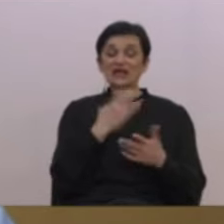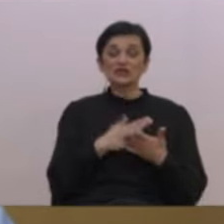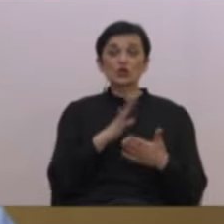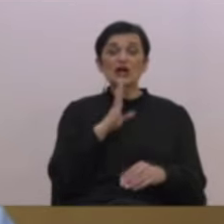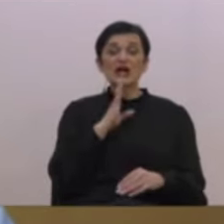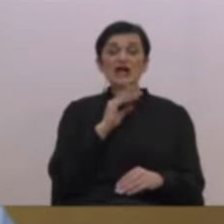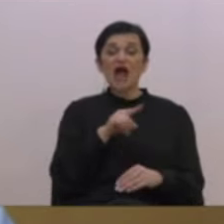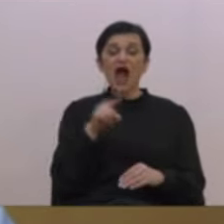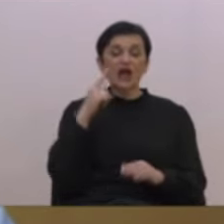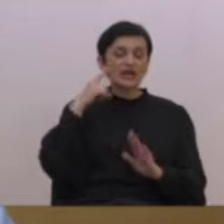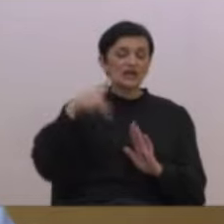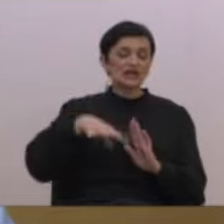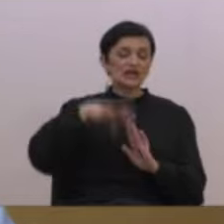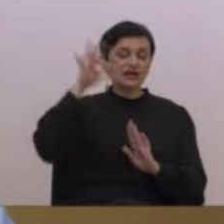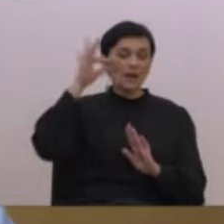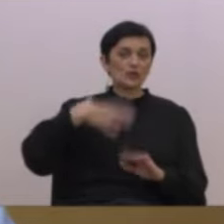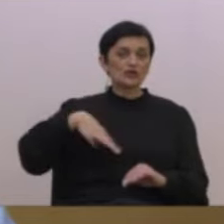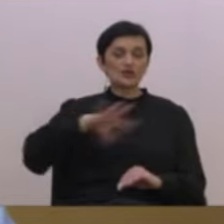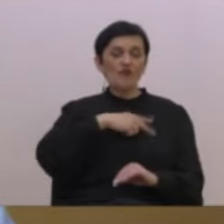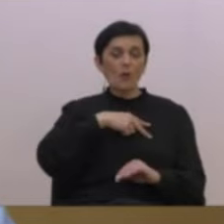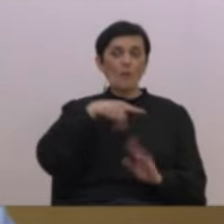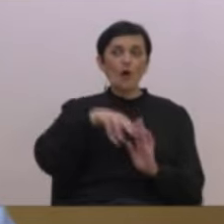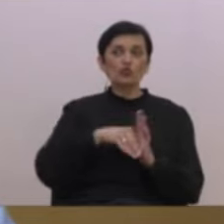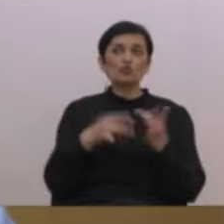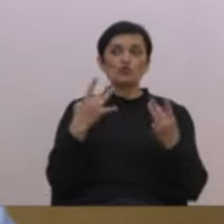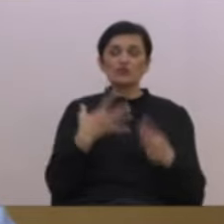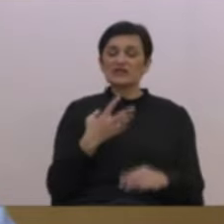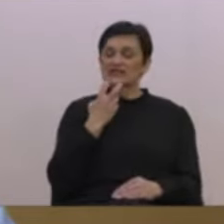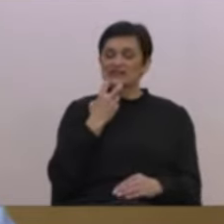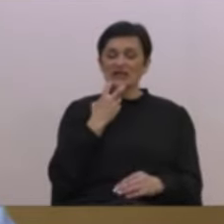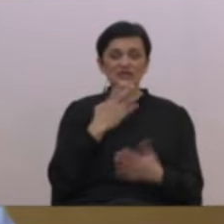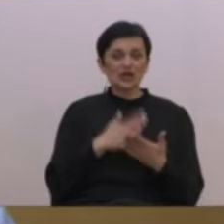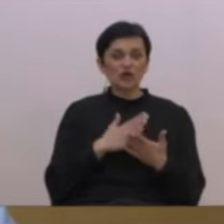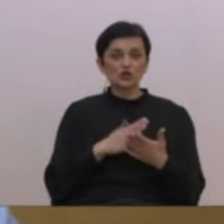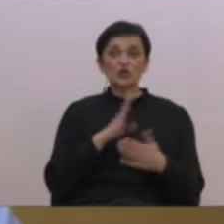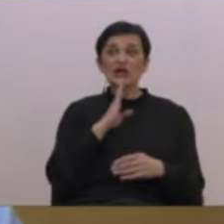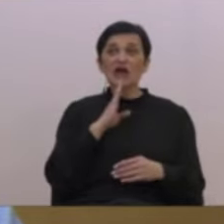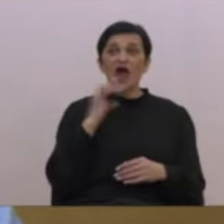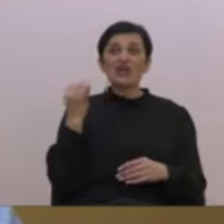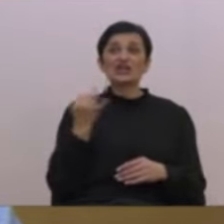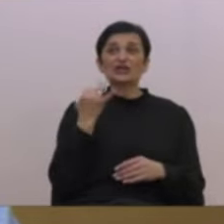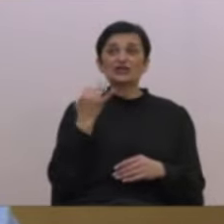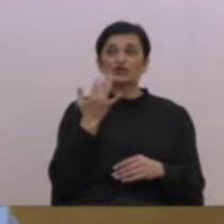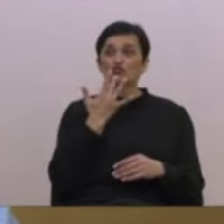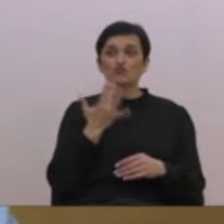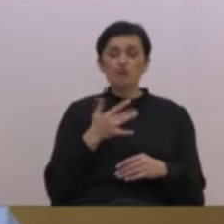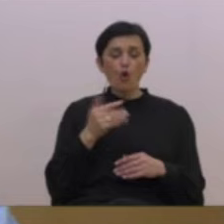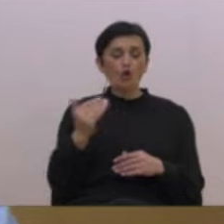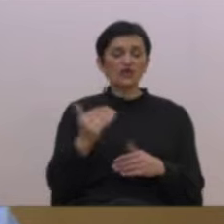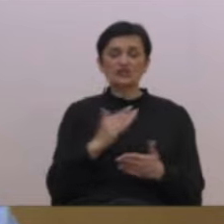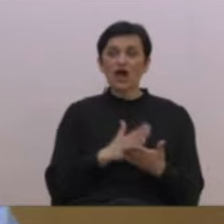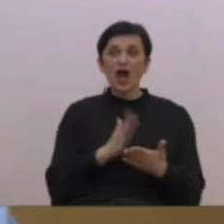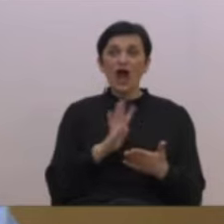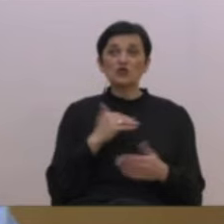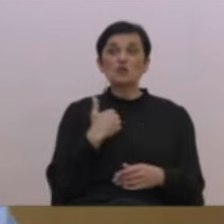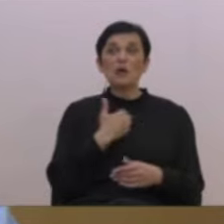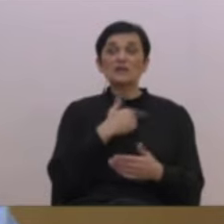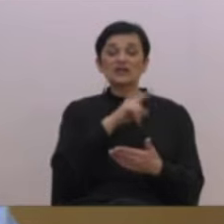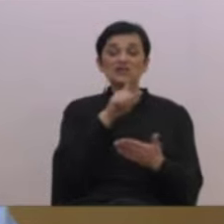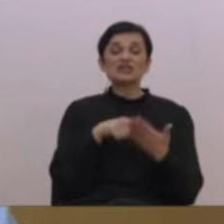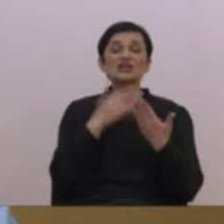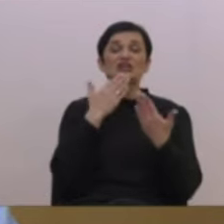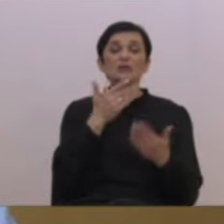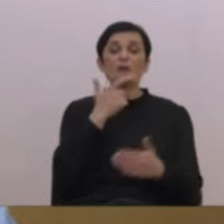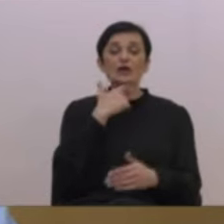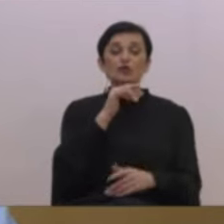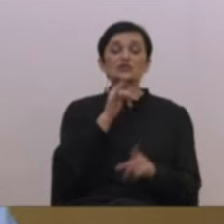Kalebi Ramit Gamolichevian, Sakartvelos Parlamentshi, ubralot sasaciluva. Kalebis interesi politika ar aris. Ekhla me mida kitkho, tkven baton